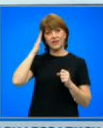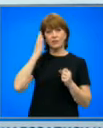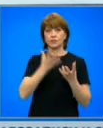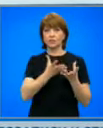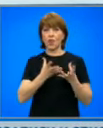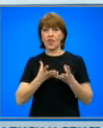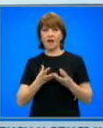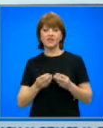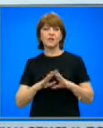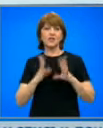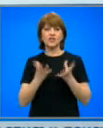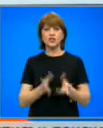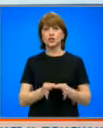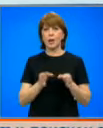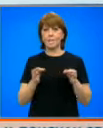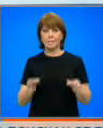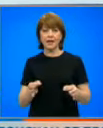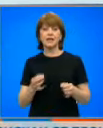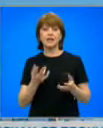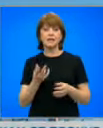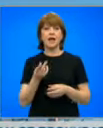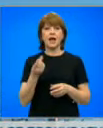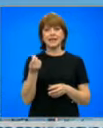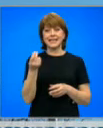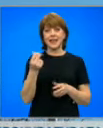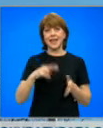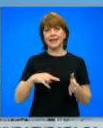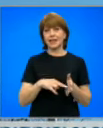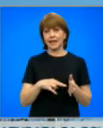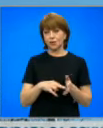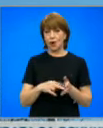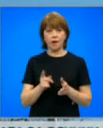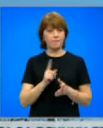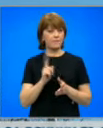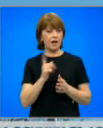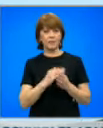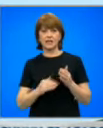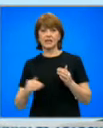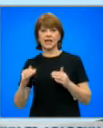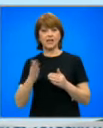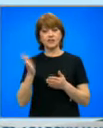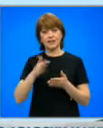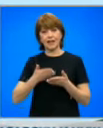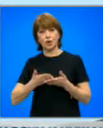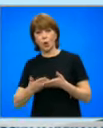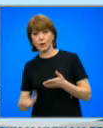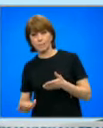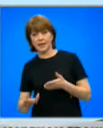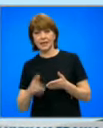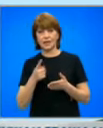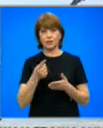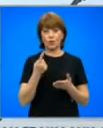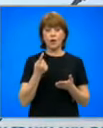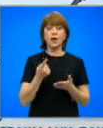за да бъде цената на тока поносима за българите. Цената на тока няма да се качва след падането на мораториума, прогнозира